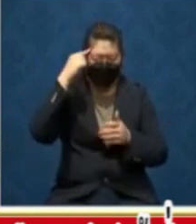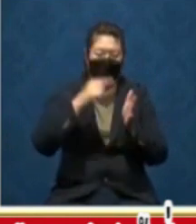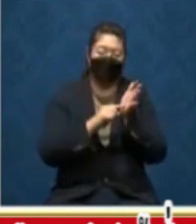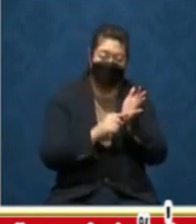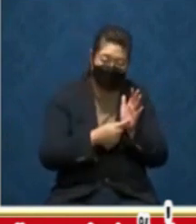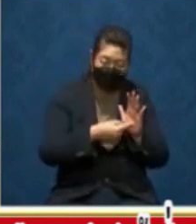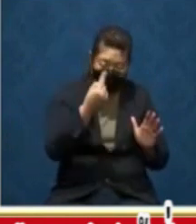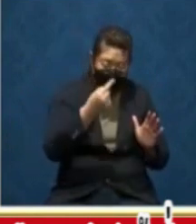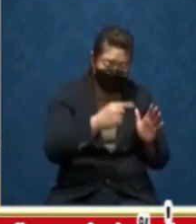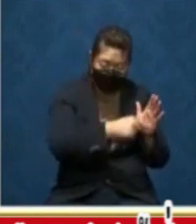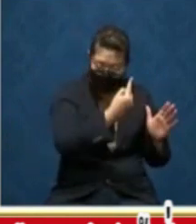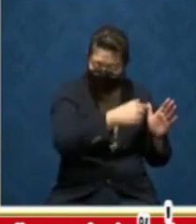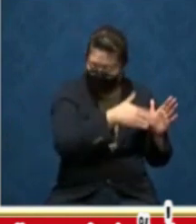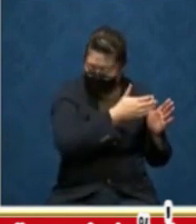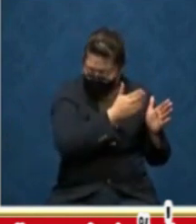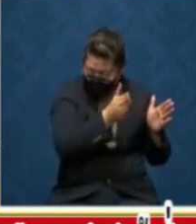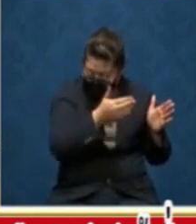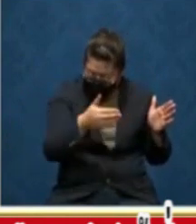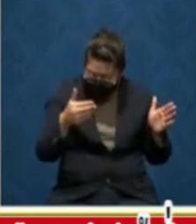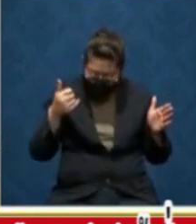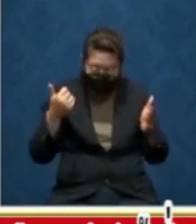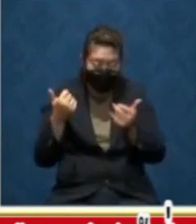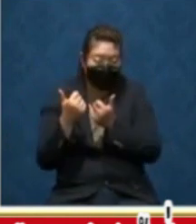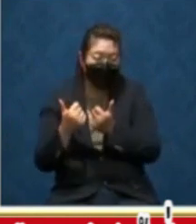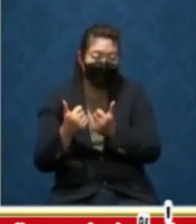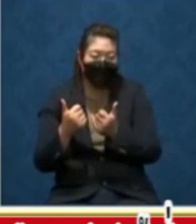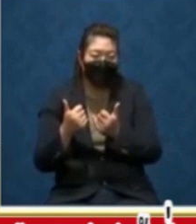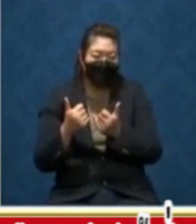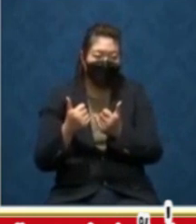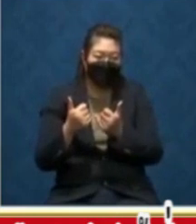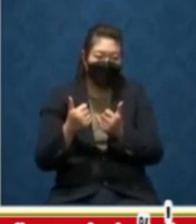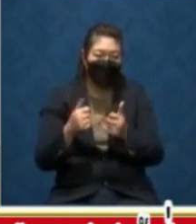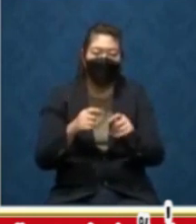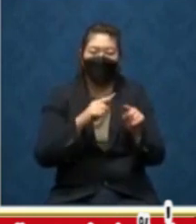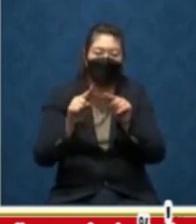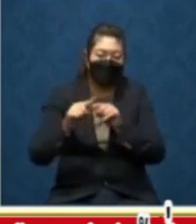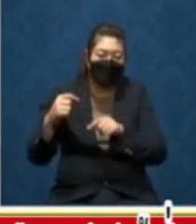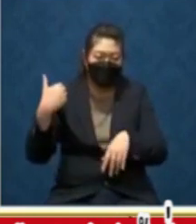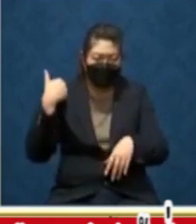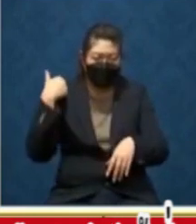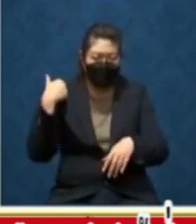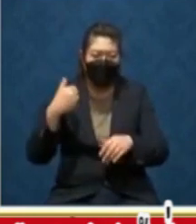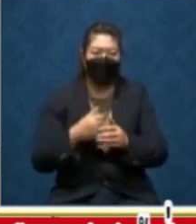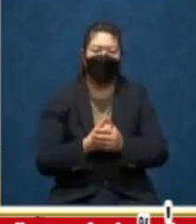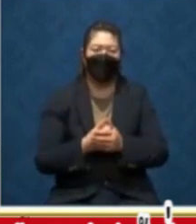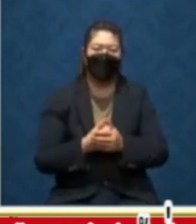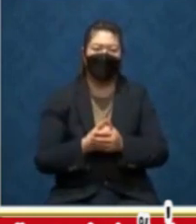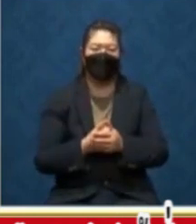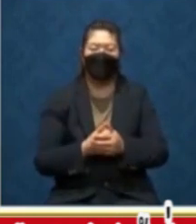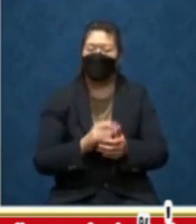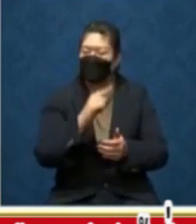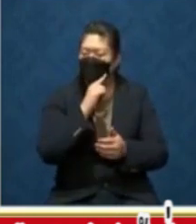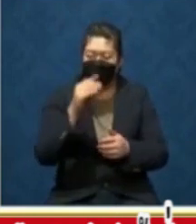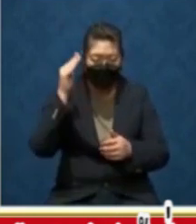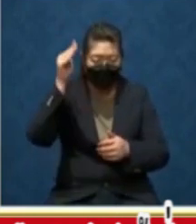ศาลตั้งต้นก่อนจะมาถึงกรณีแบบตะวันนี่มันมีมาแล้วหลายกรณีแล้วก็อาจจะมีอีก